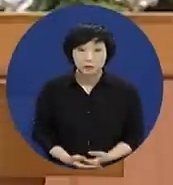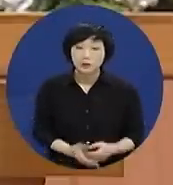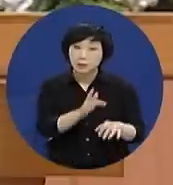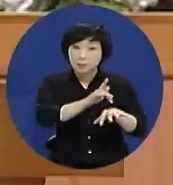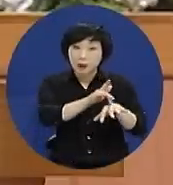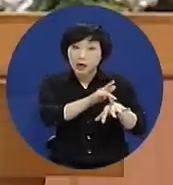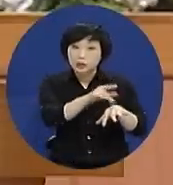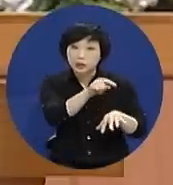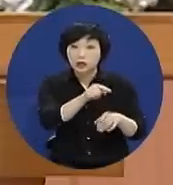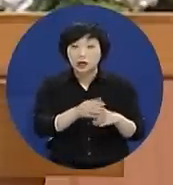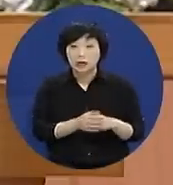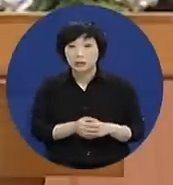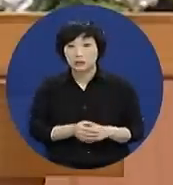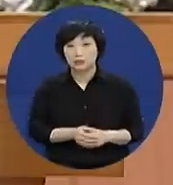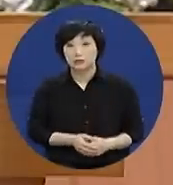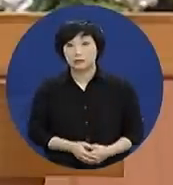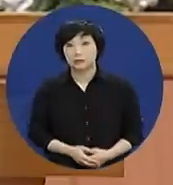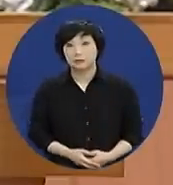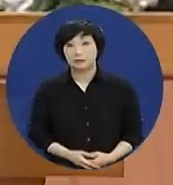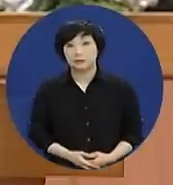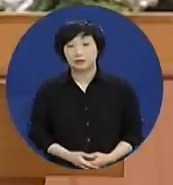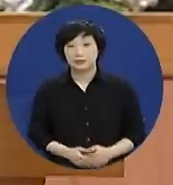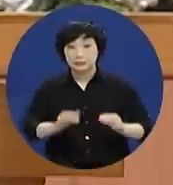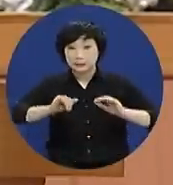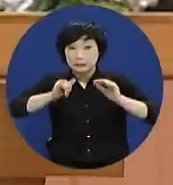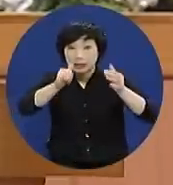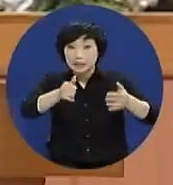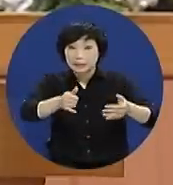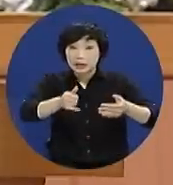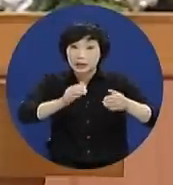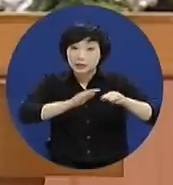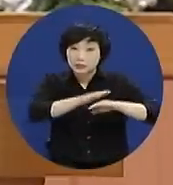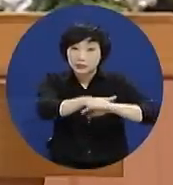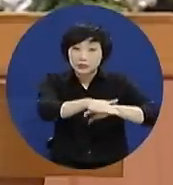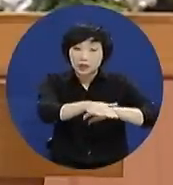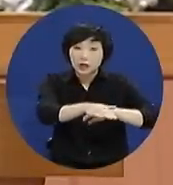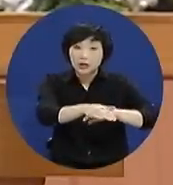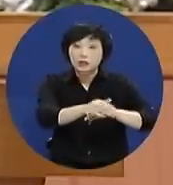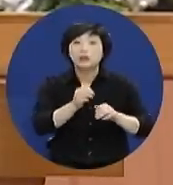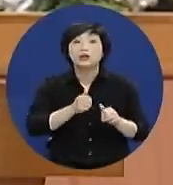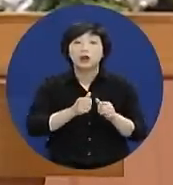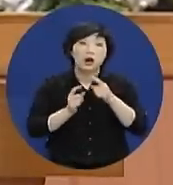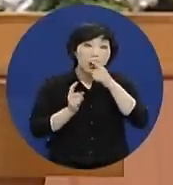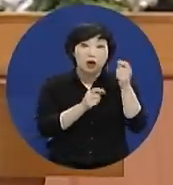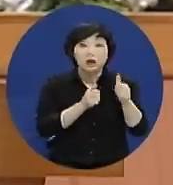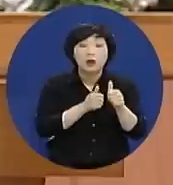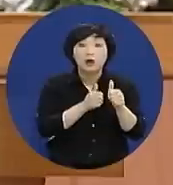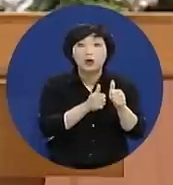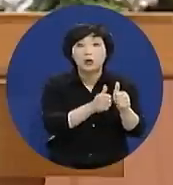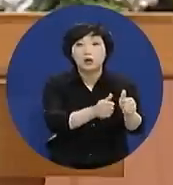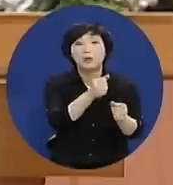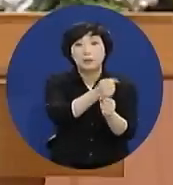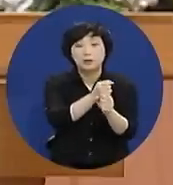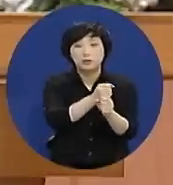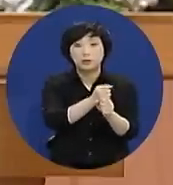ですしかし悪魔はこの世の流れに従うようにさせ